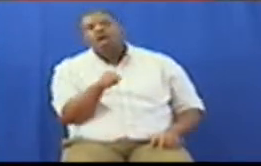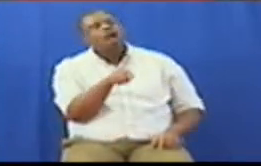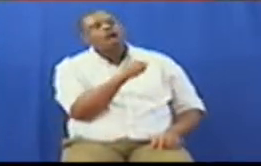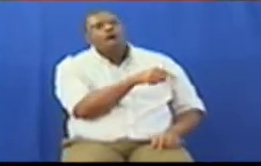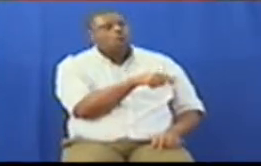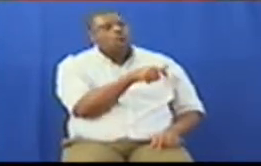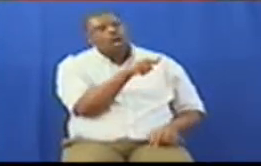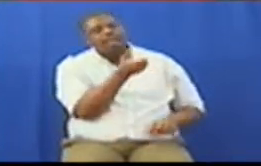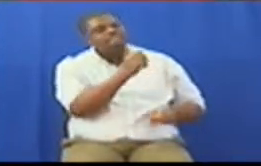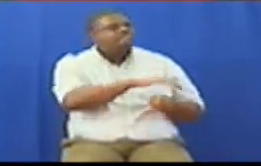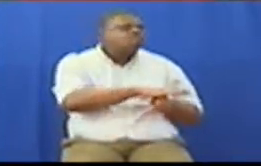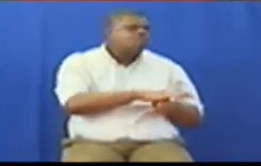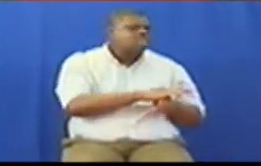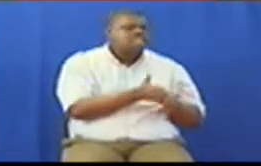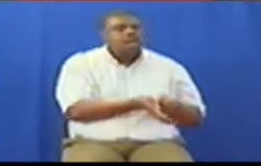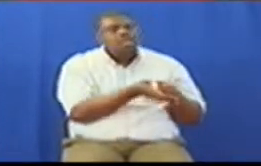mafundi mchundo pamoja na